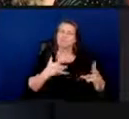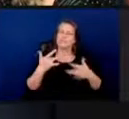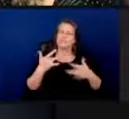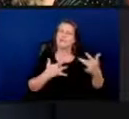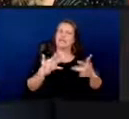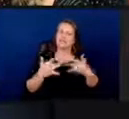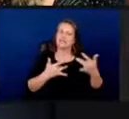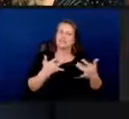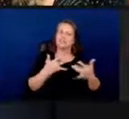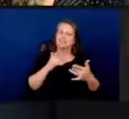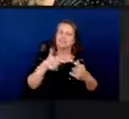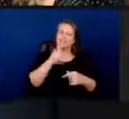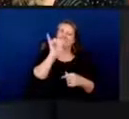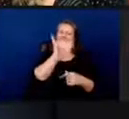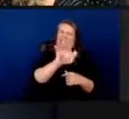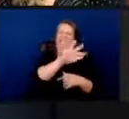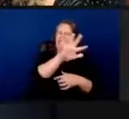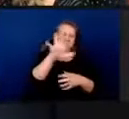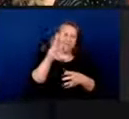nina furaha sana